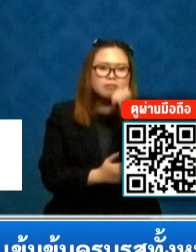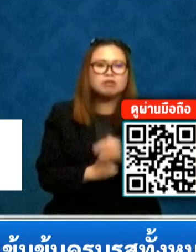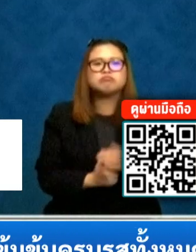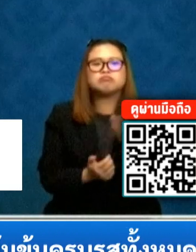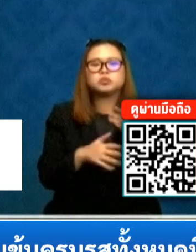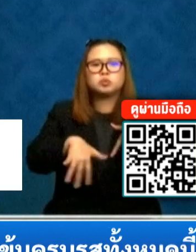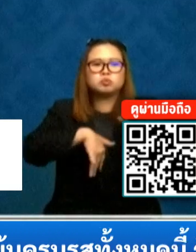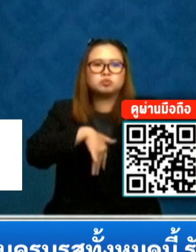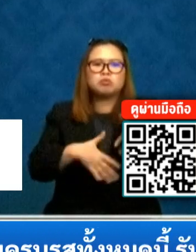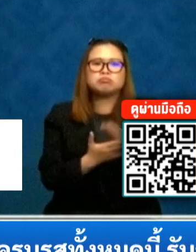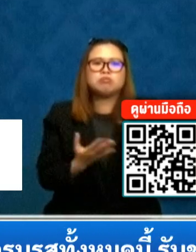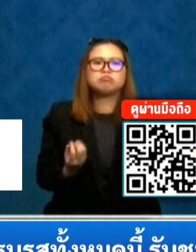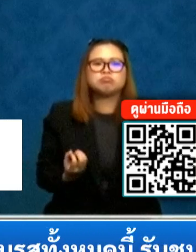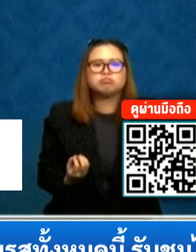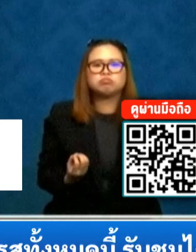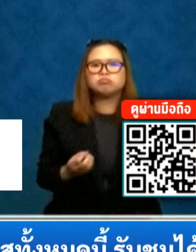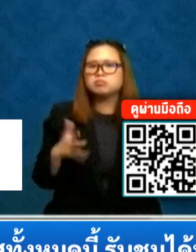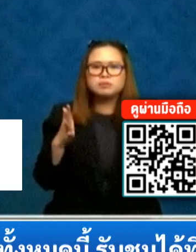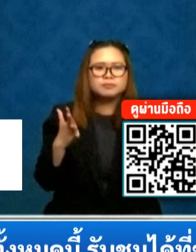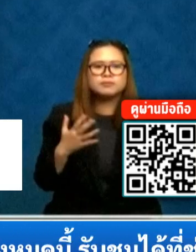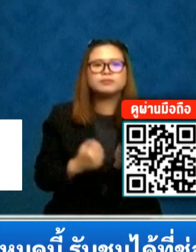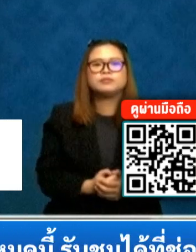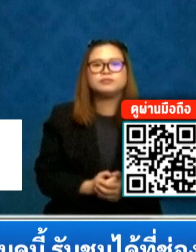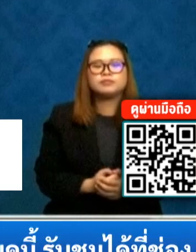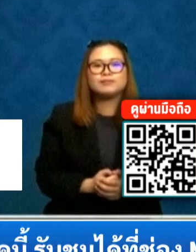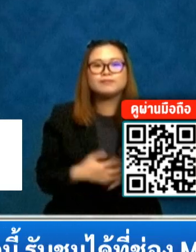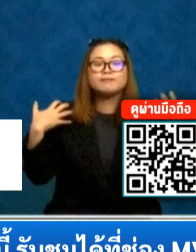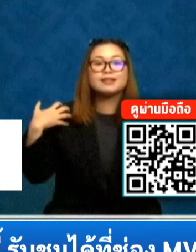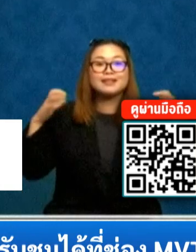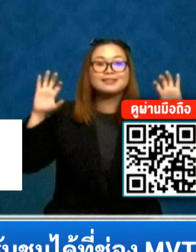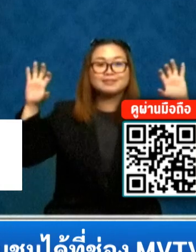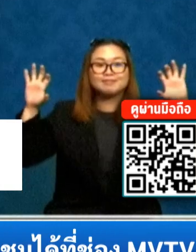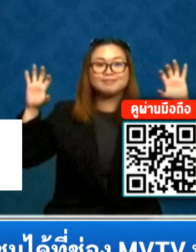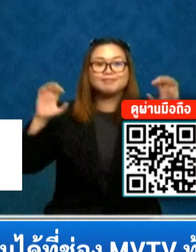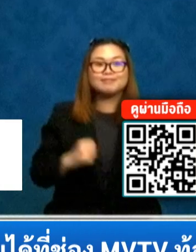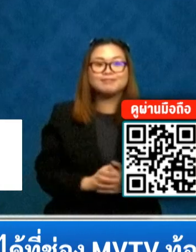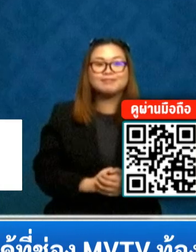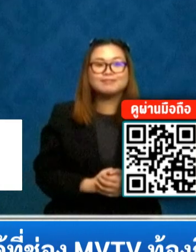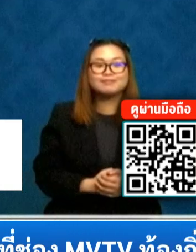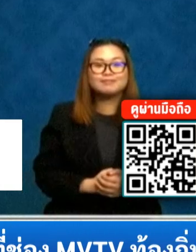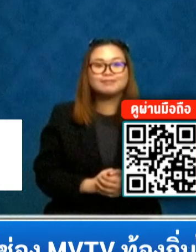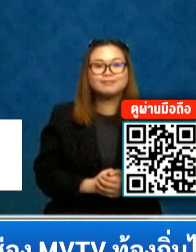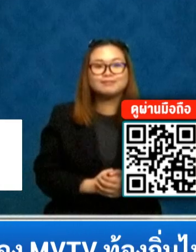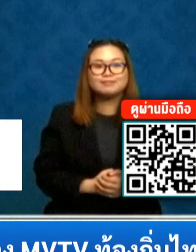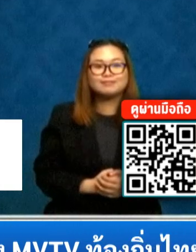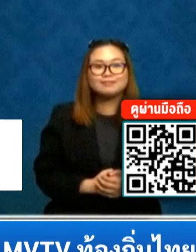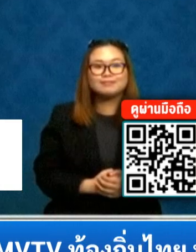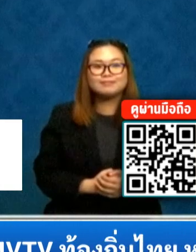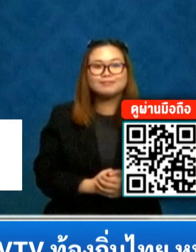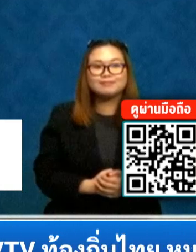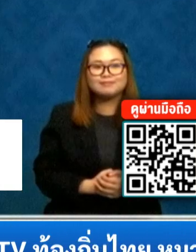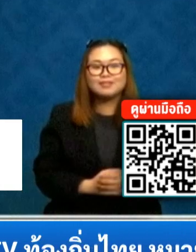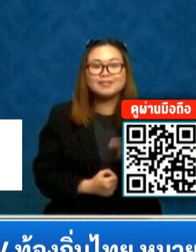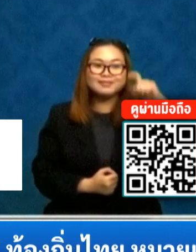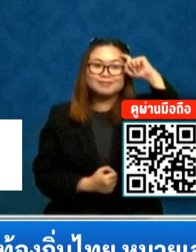เพราะไม่มีเงินในระบบท่านประธานครับรัฐบาลของที่ท่านเศรษฐาก็